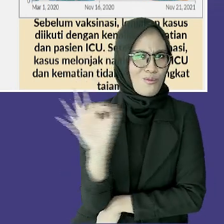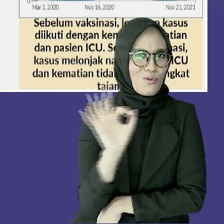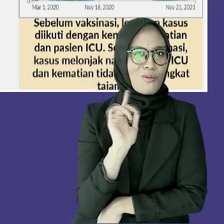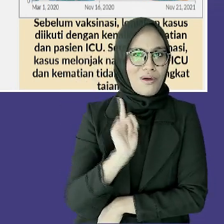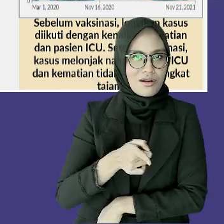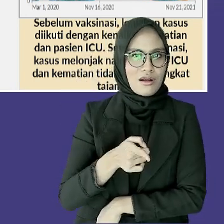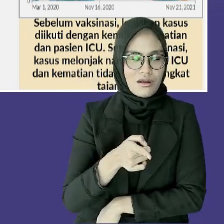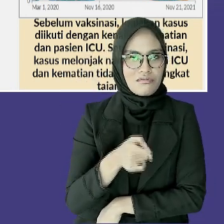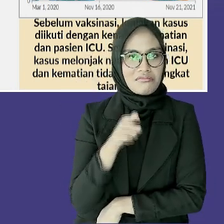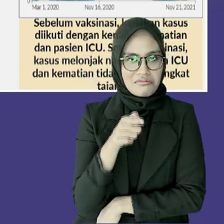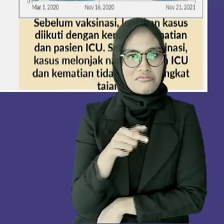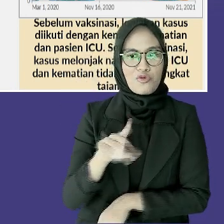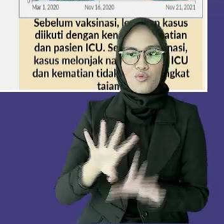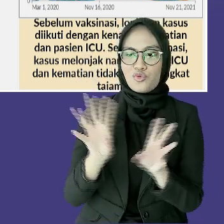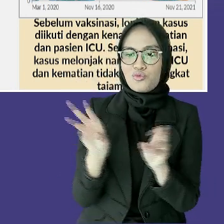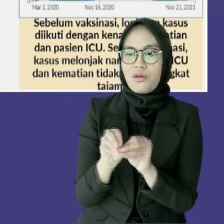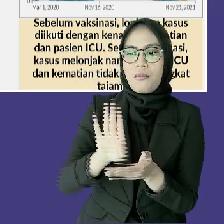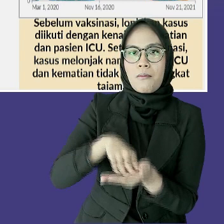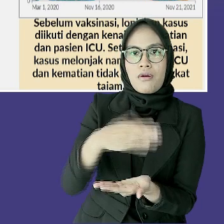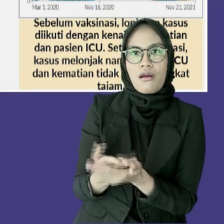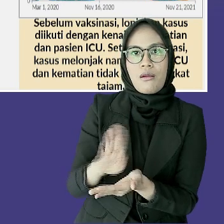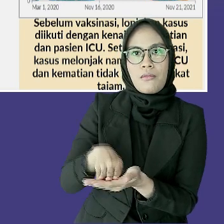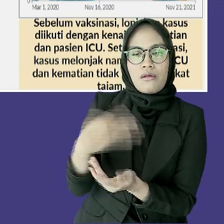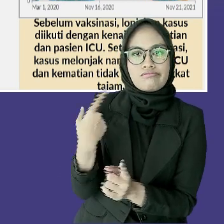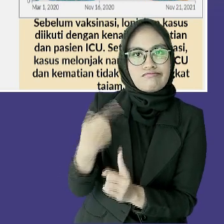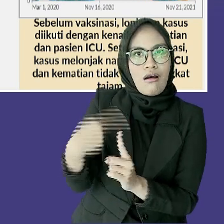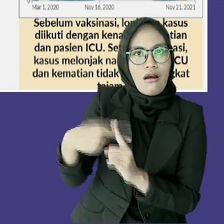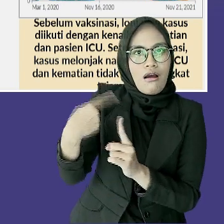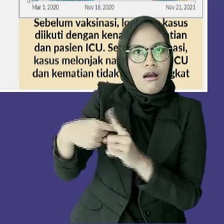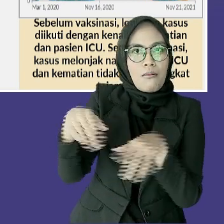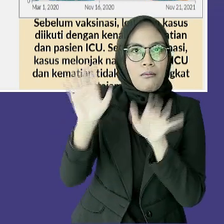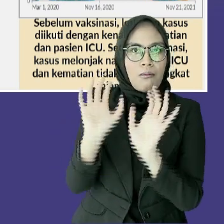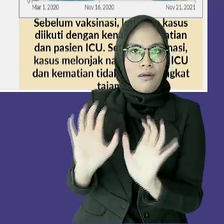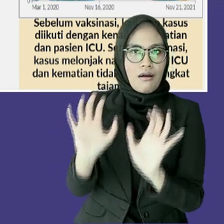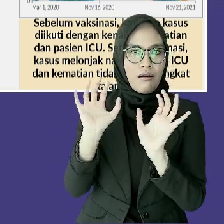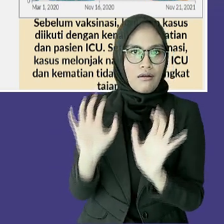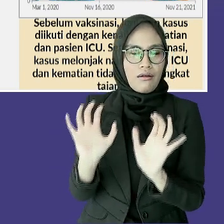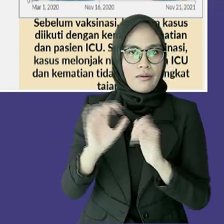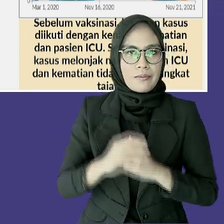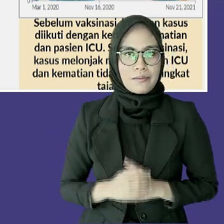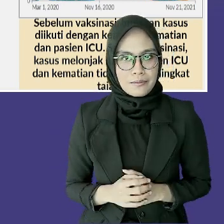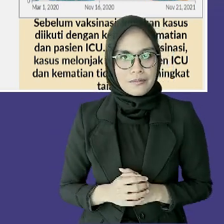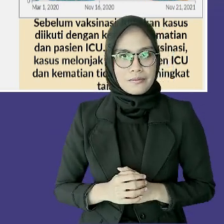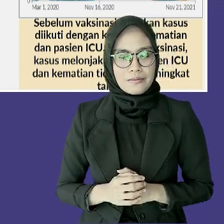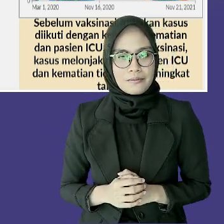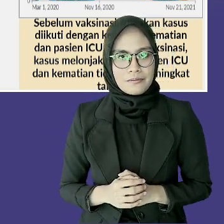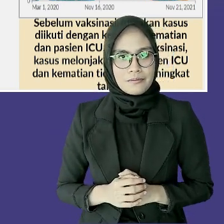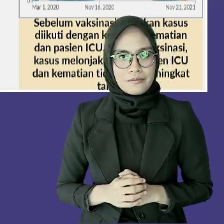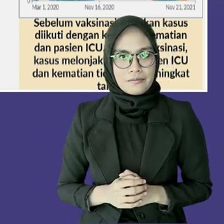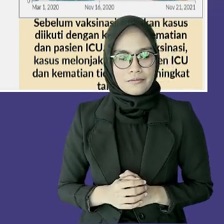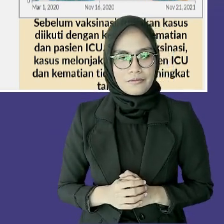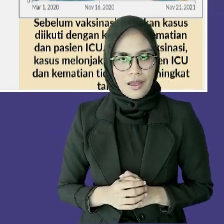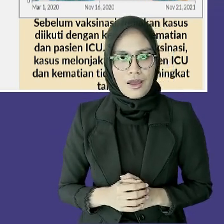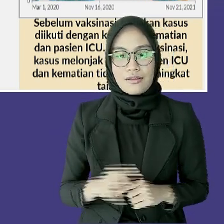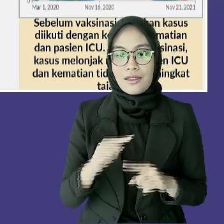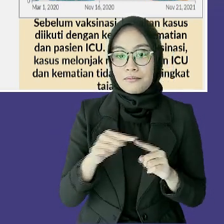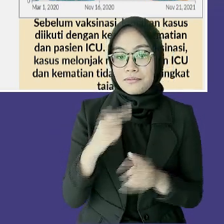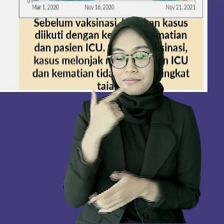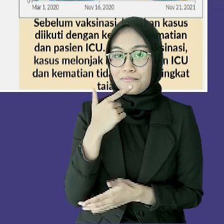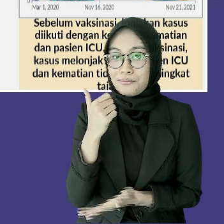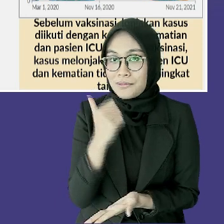dengan lonjakan pasien ICU dan kematian juga. Meskipun demikian, penting untuk diingat bahwa